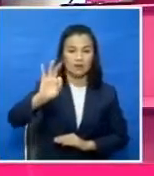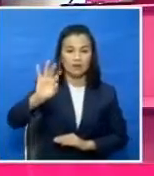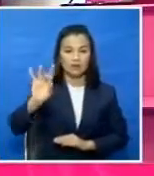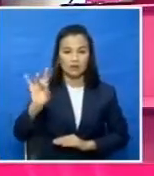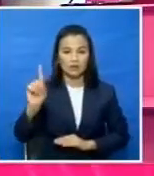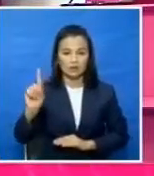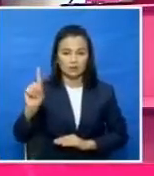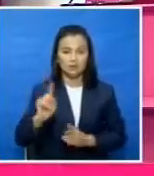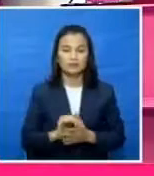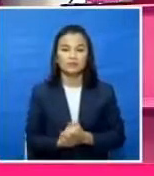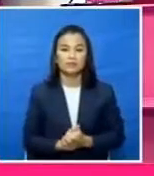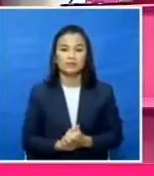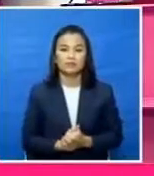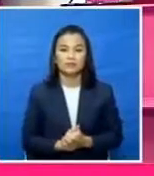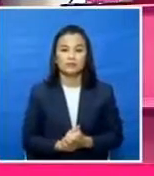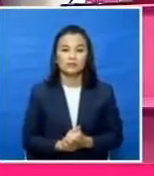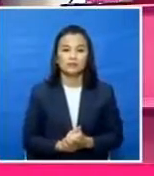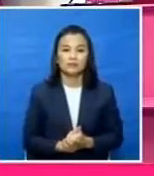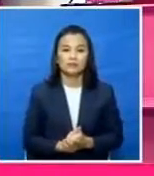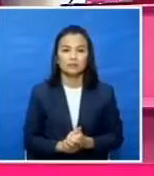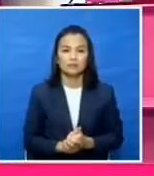7468981